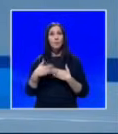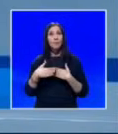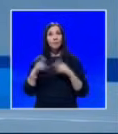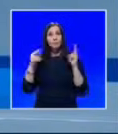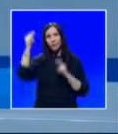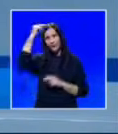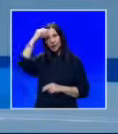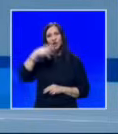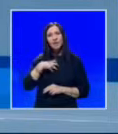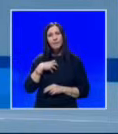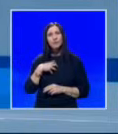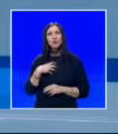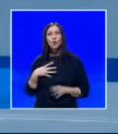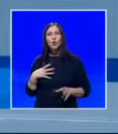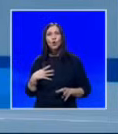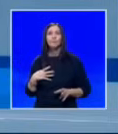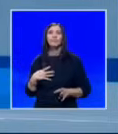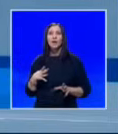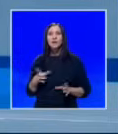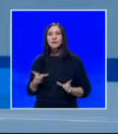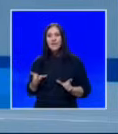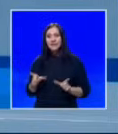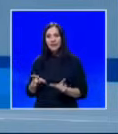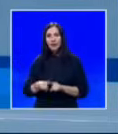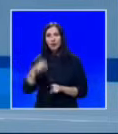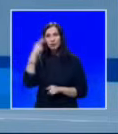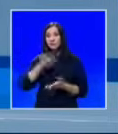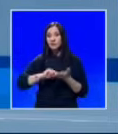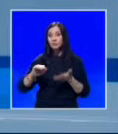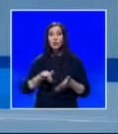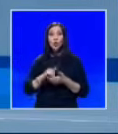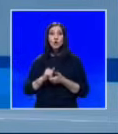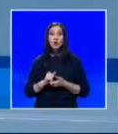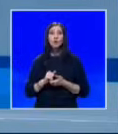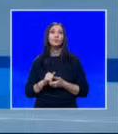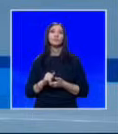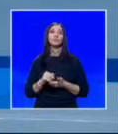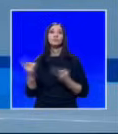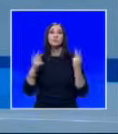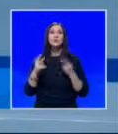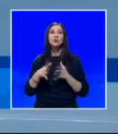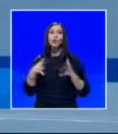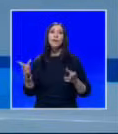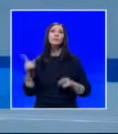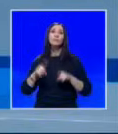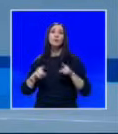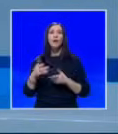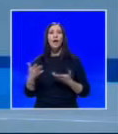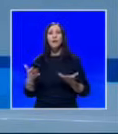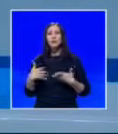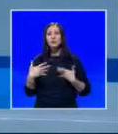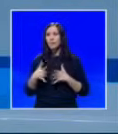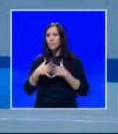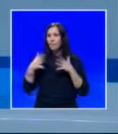го засекли като тема да се напише в коалиционно споразумение, че големите регулатори, за които се иска по-голямо мнозинство, могат да се избират